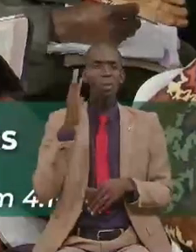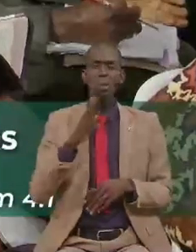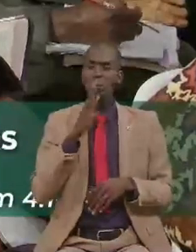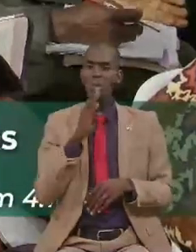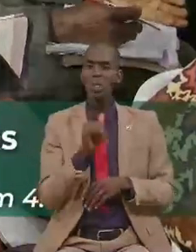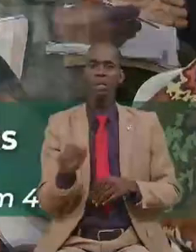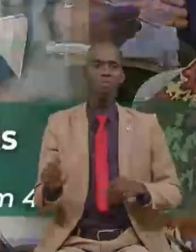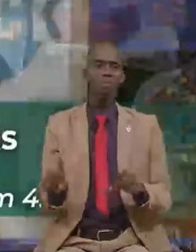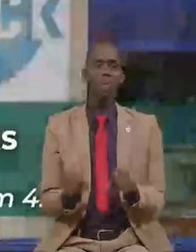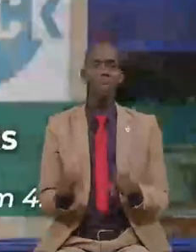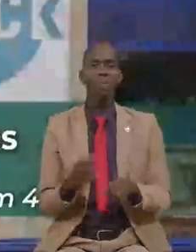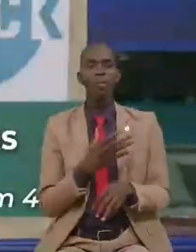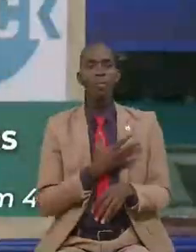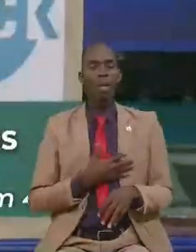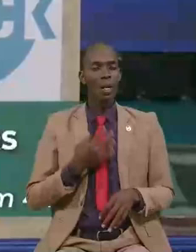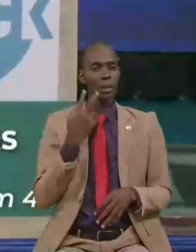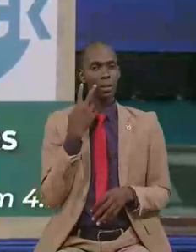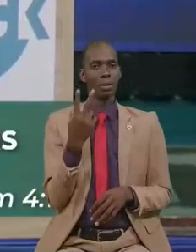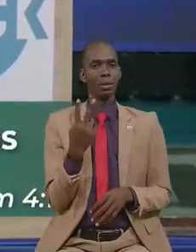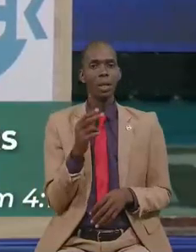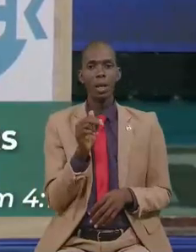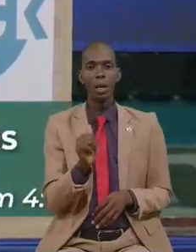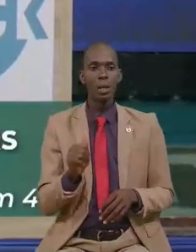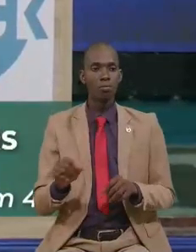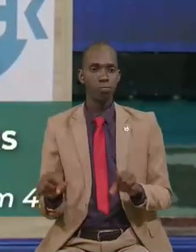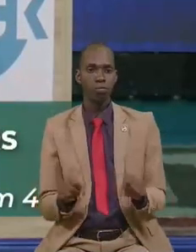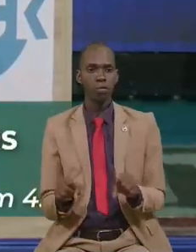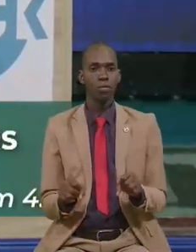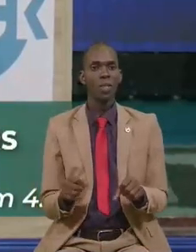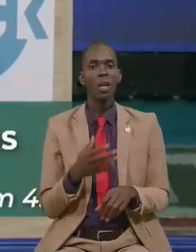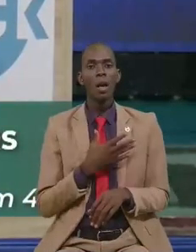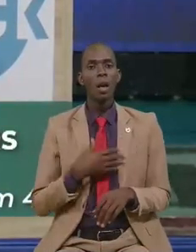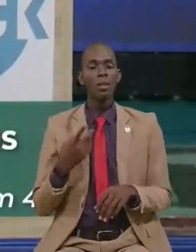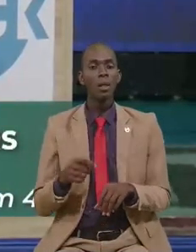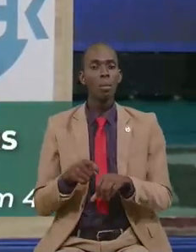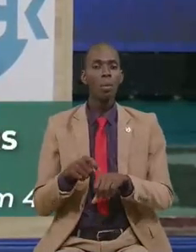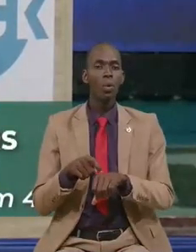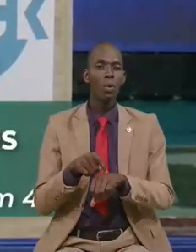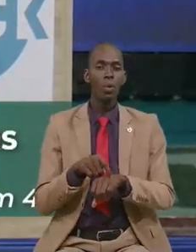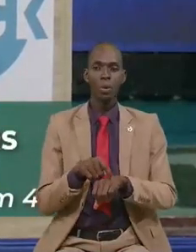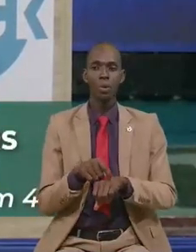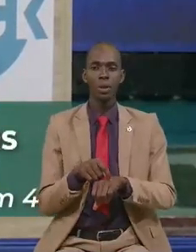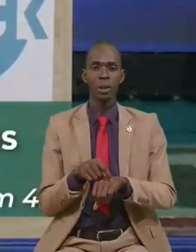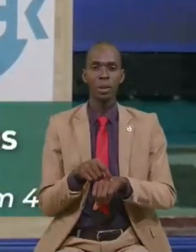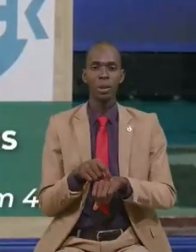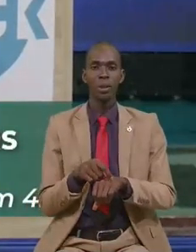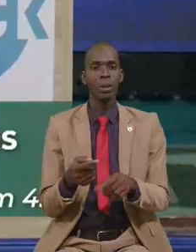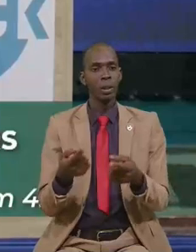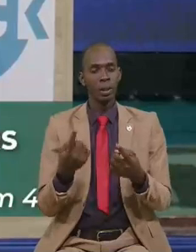mouvement. Et voici, il se fit un mouvement. Et les eaux s'approchaient les